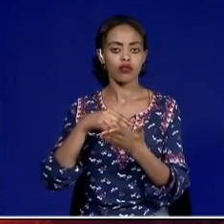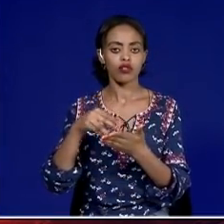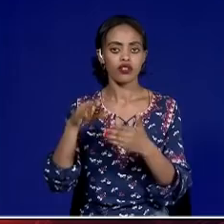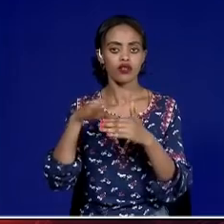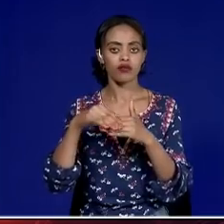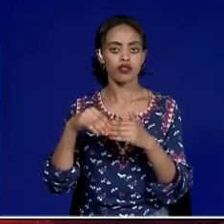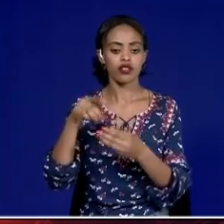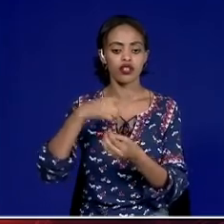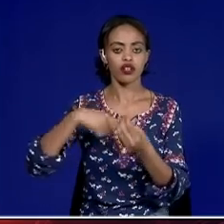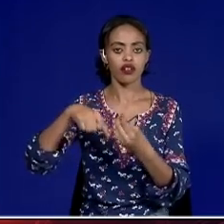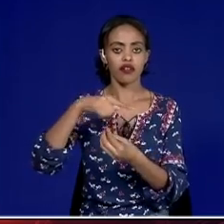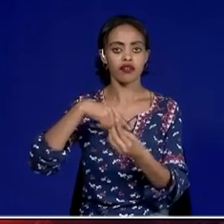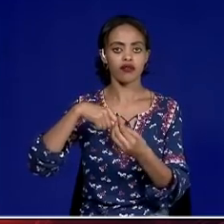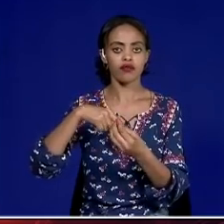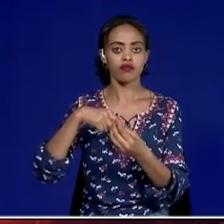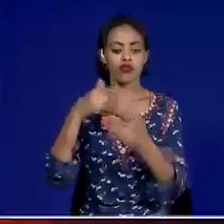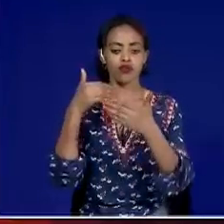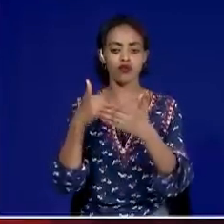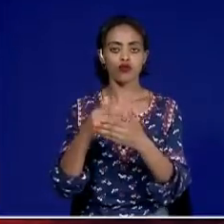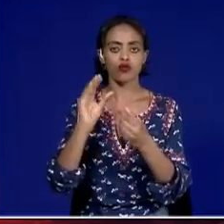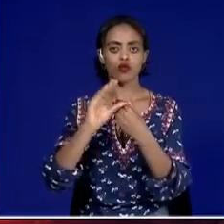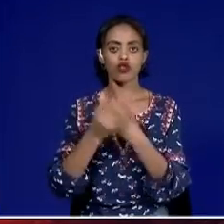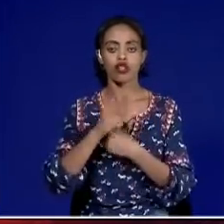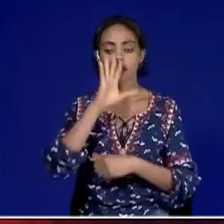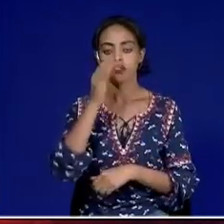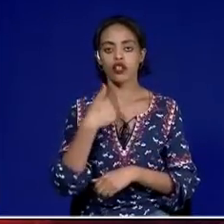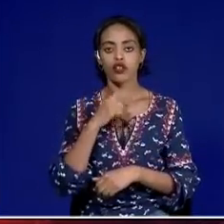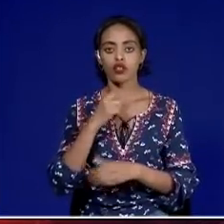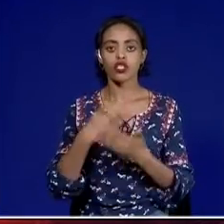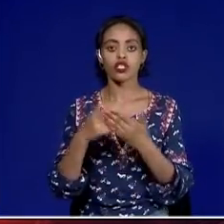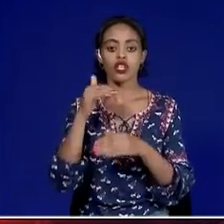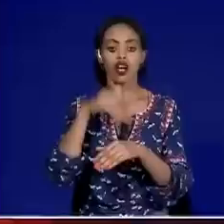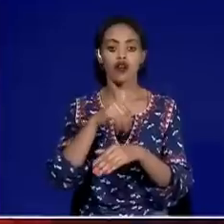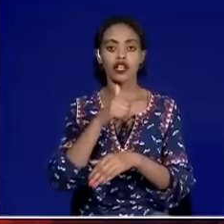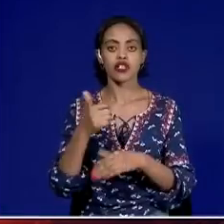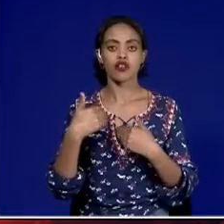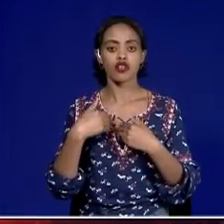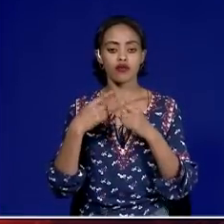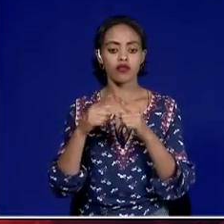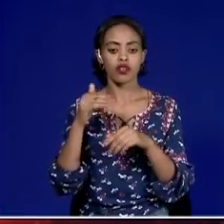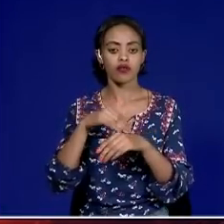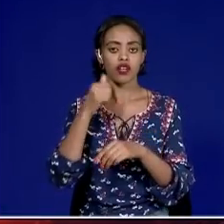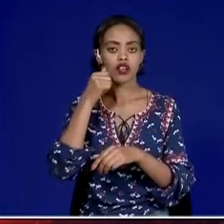ንናብ ከባቢኦም ያው ዝበፅሐሉ ኩነታት ክፍጠር እዩ ማለት እዩ። እዚ ኣብ ኣዲስ ኣበባ ዘሎ ኣባላት ብፍላይ ድማ ደቂ